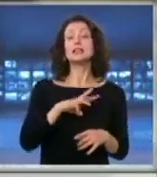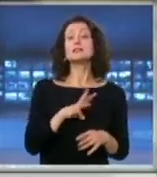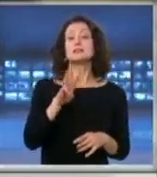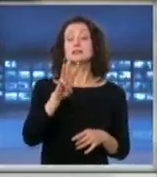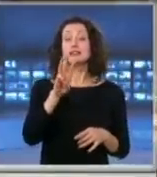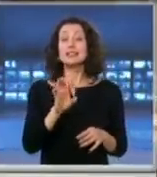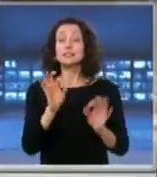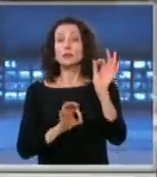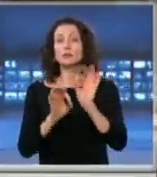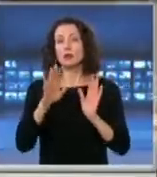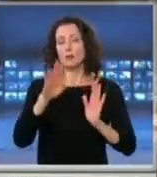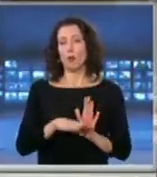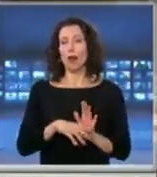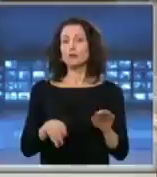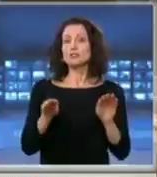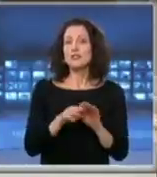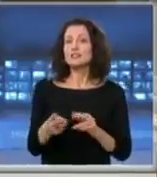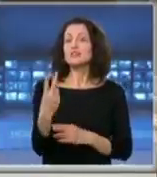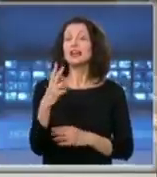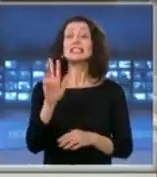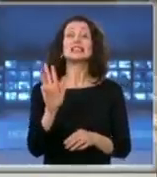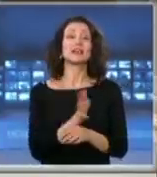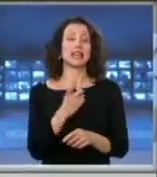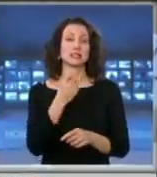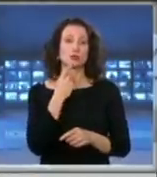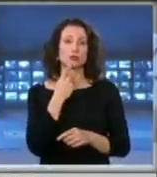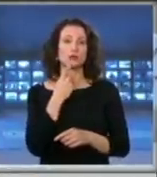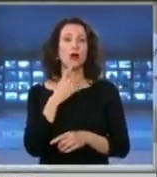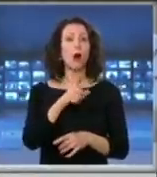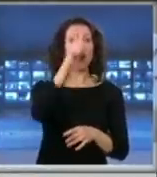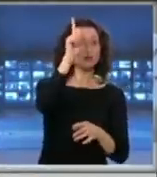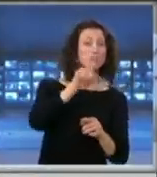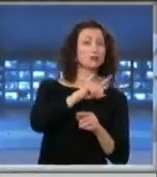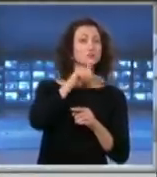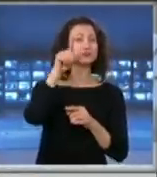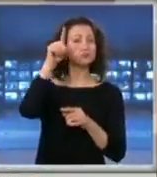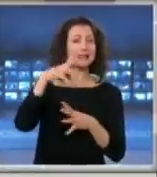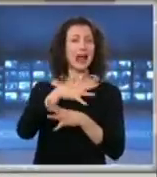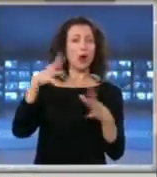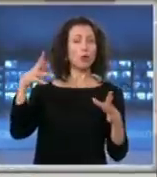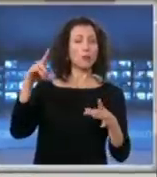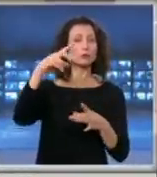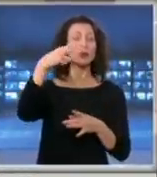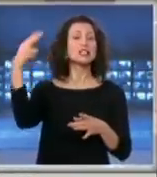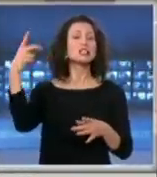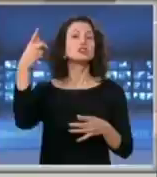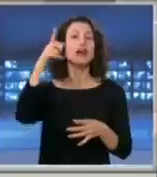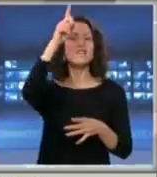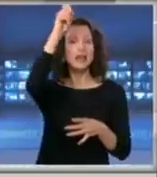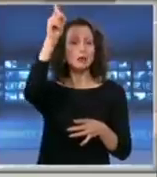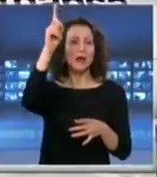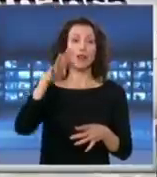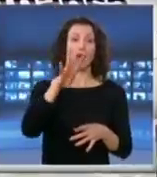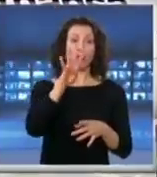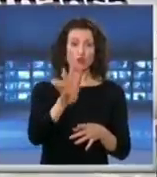2019 година. От София прилитаме до най-голямото летище в Европа, това във Франкфурт. От 4 писти работи само една, невиждано